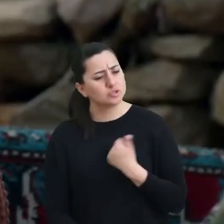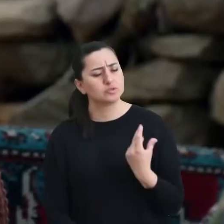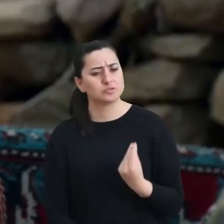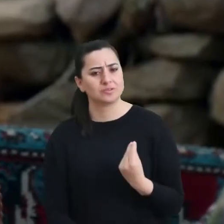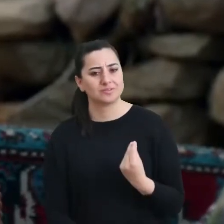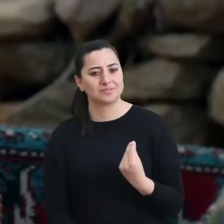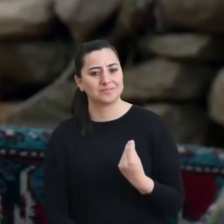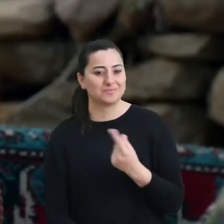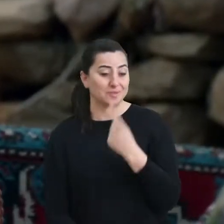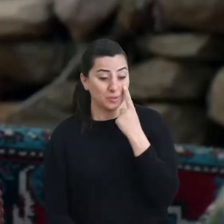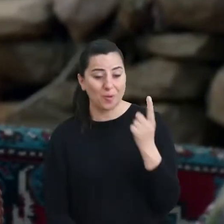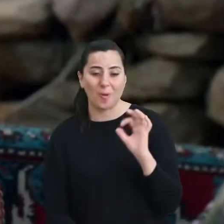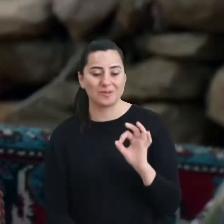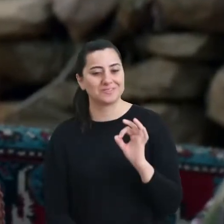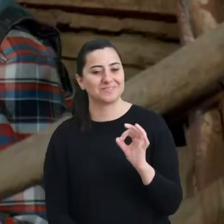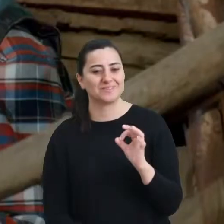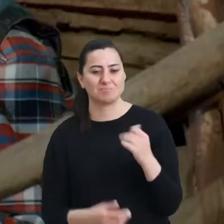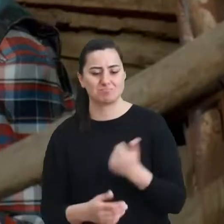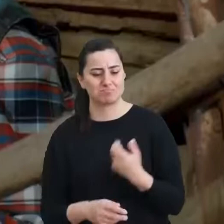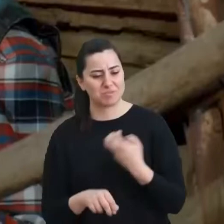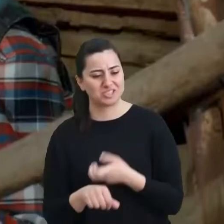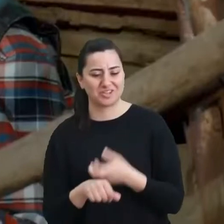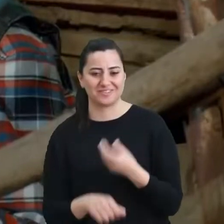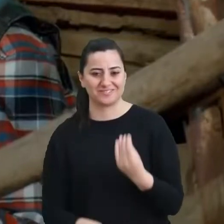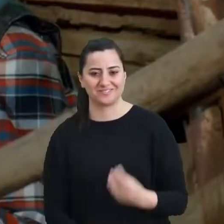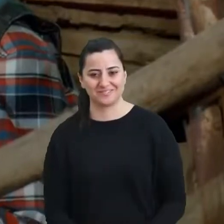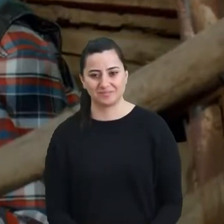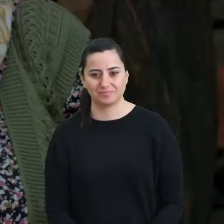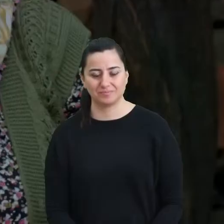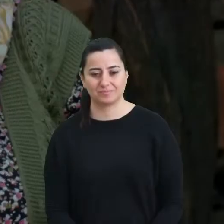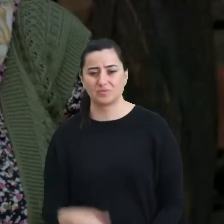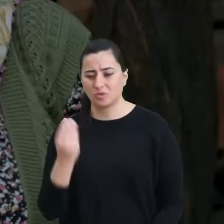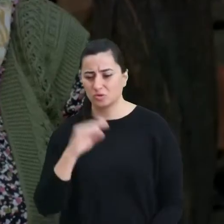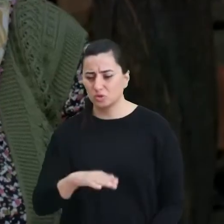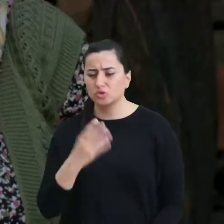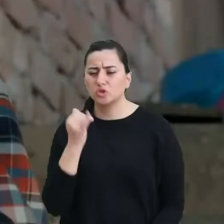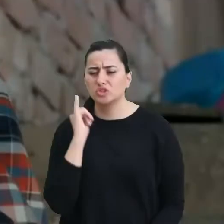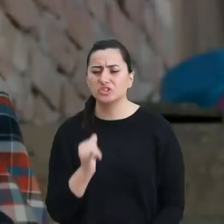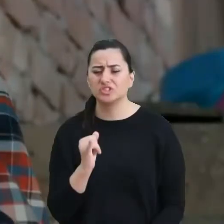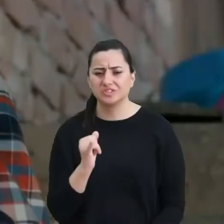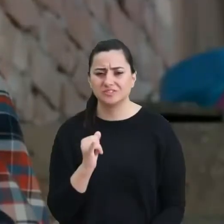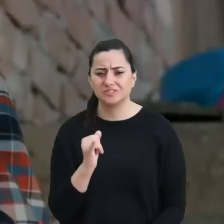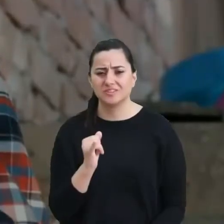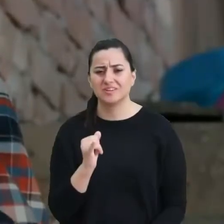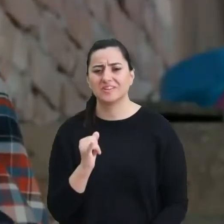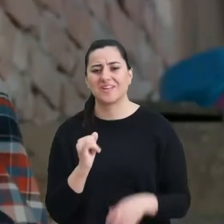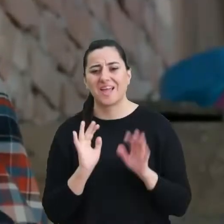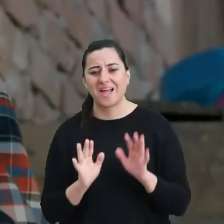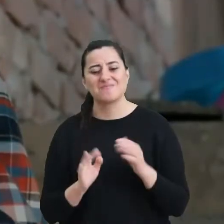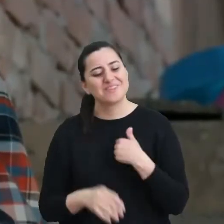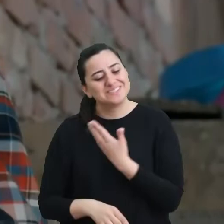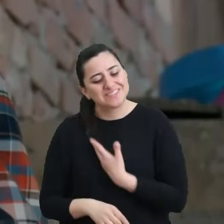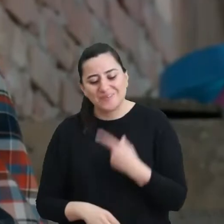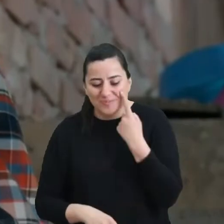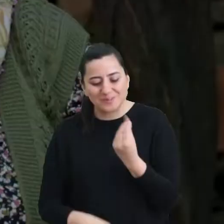Yakışıklı yakışıklı. Bir görsen. Filinta gibi maşallah. Küçükken çok çikin bir şeydin. Ama bana güzel